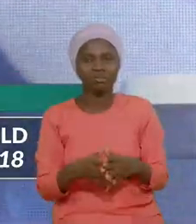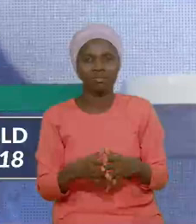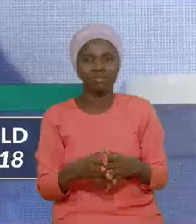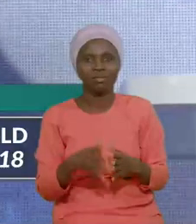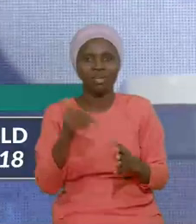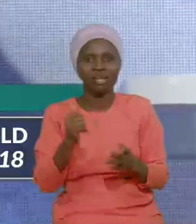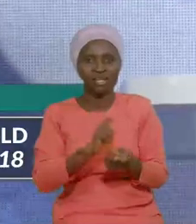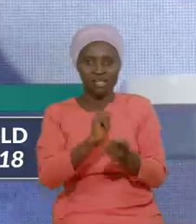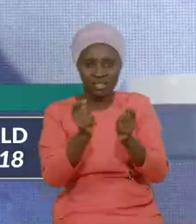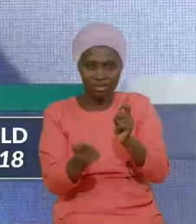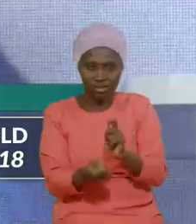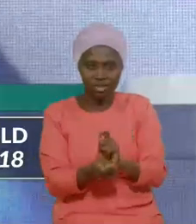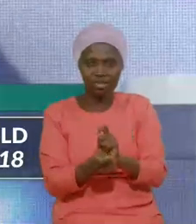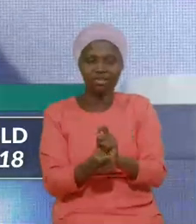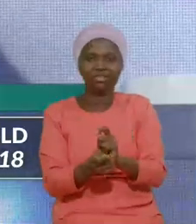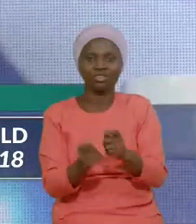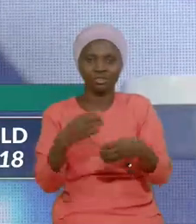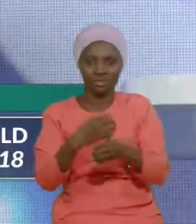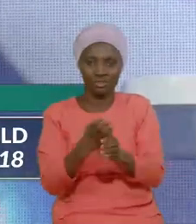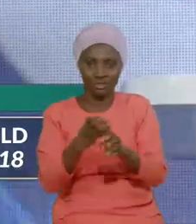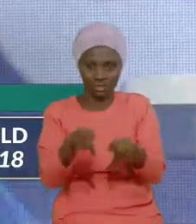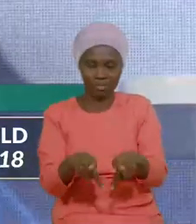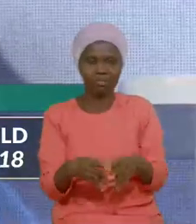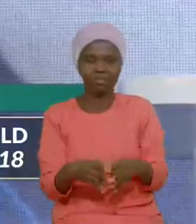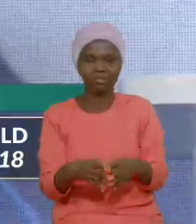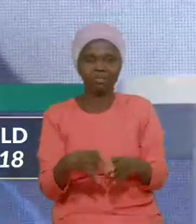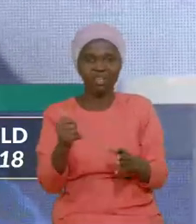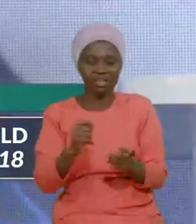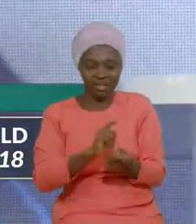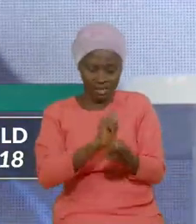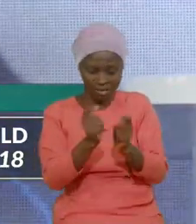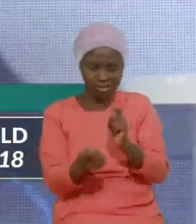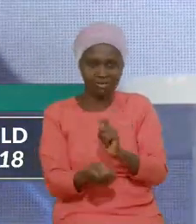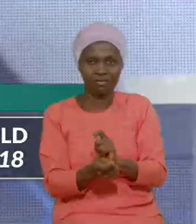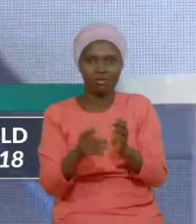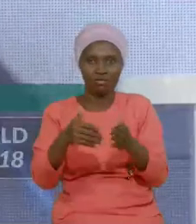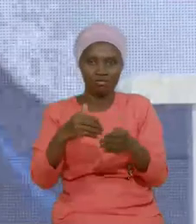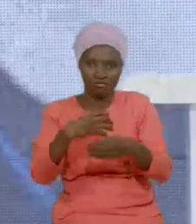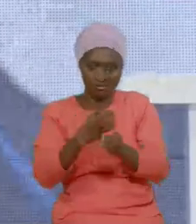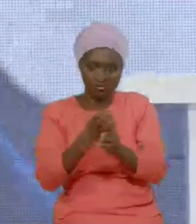Cela veut dire quoi? Une nouvelle créature. Une créature changée.